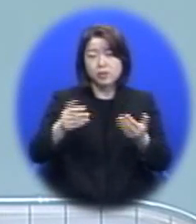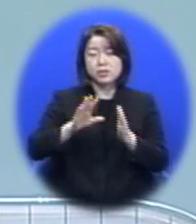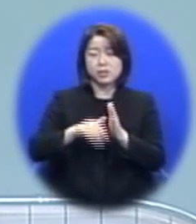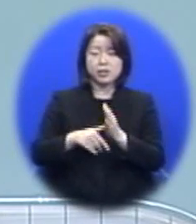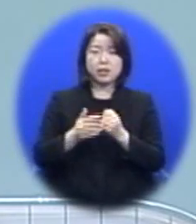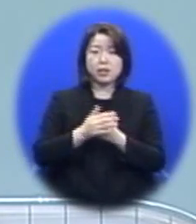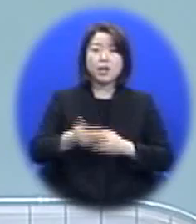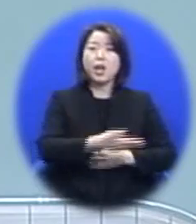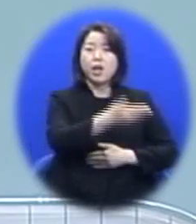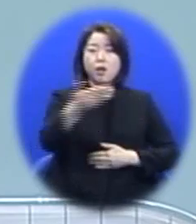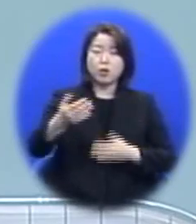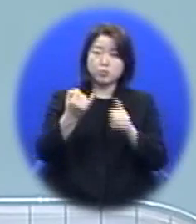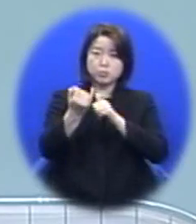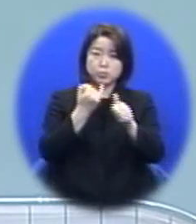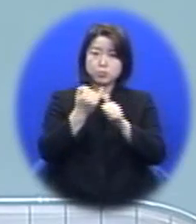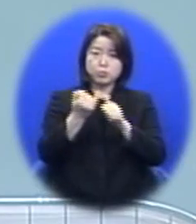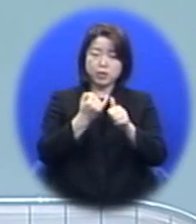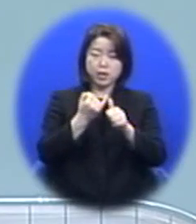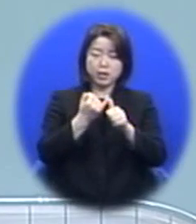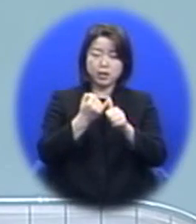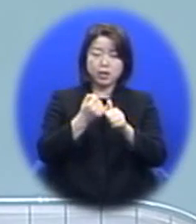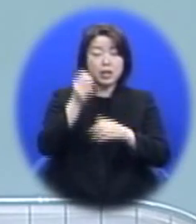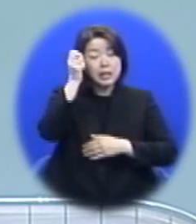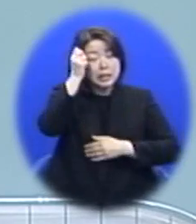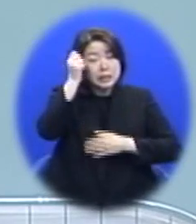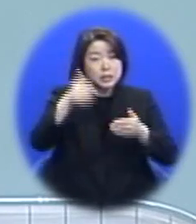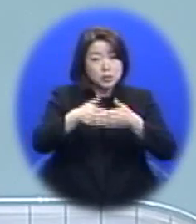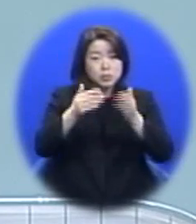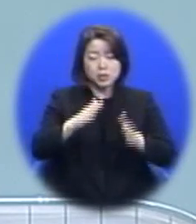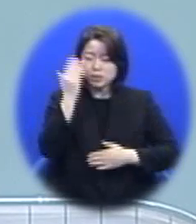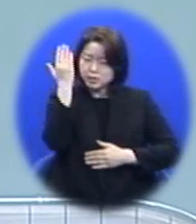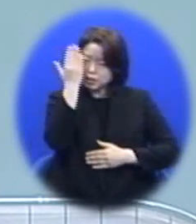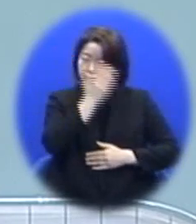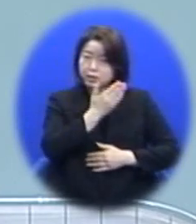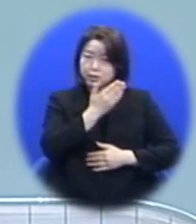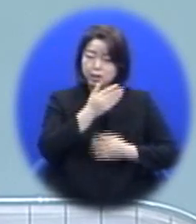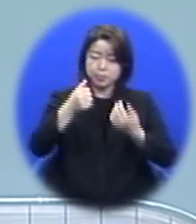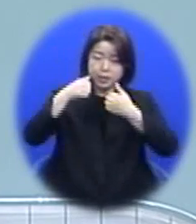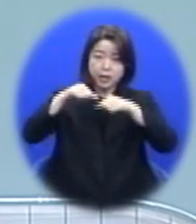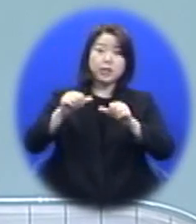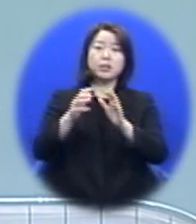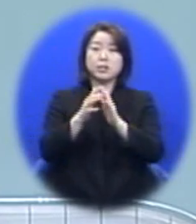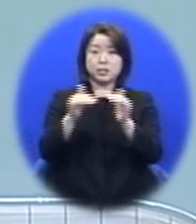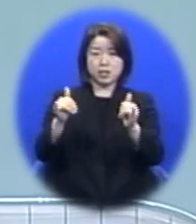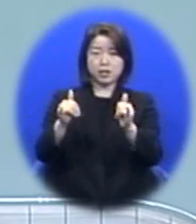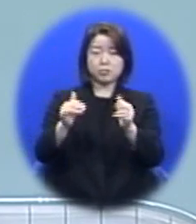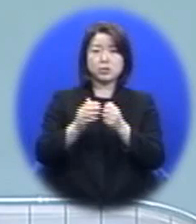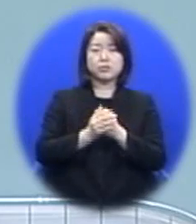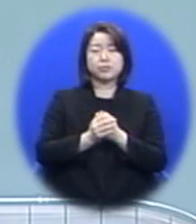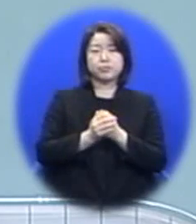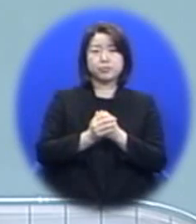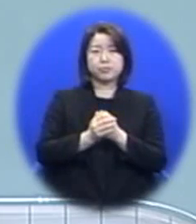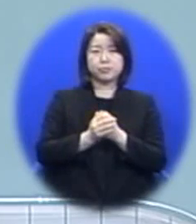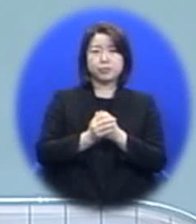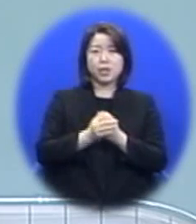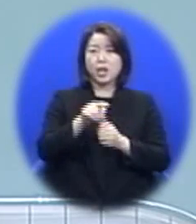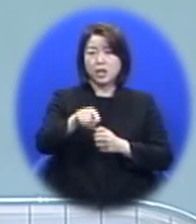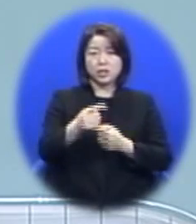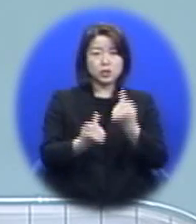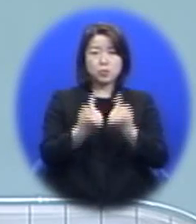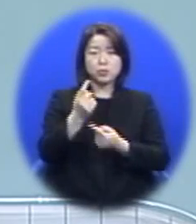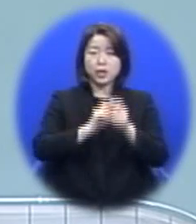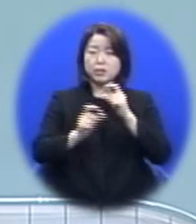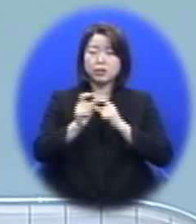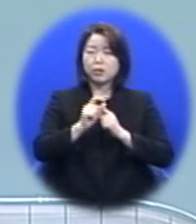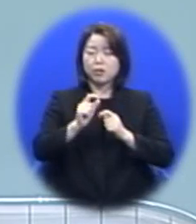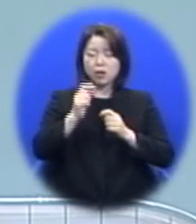여러분, 부부의 침실의 이 정결함을 깨뜨린 사람은 그보다 더